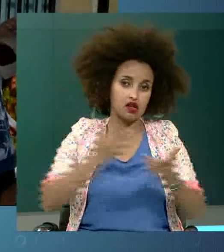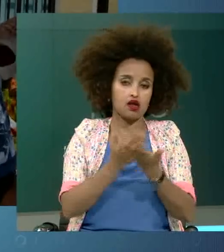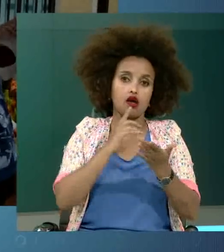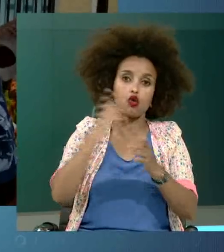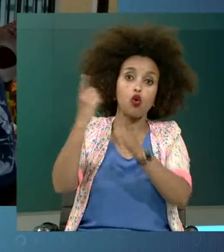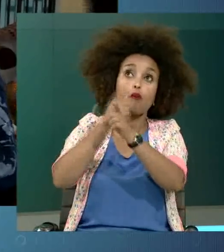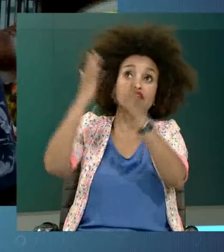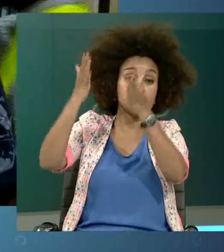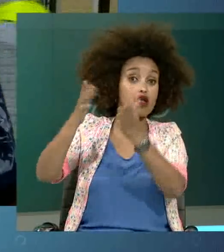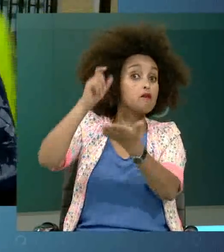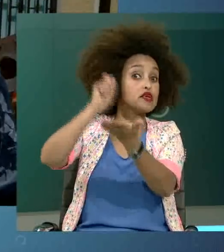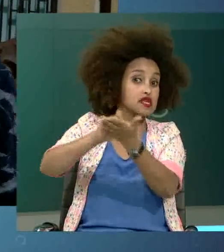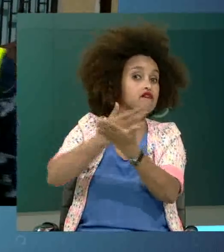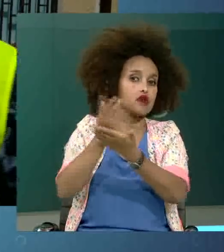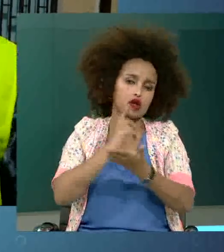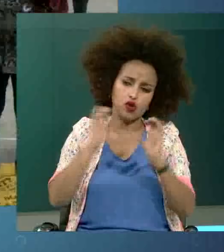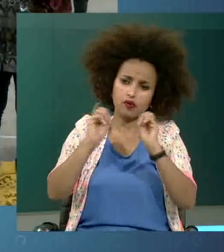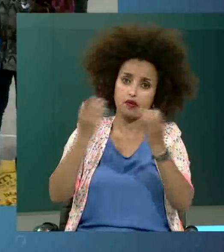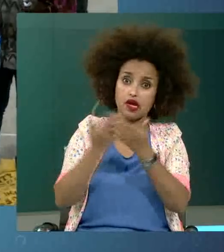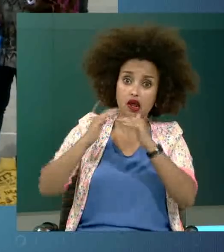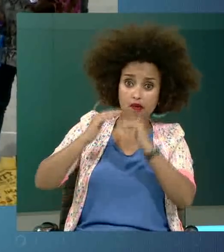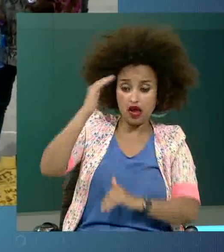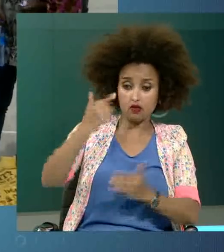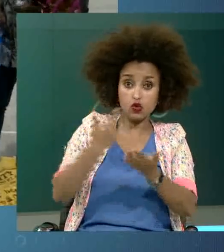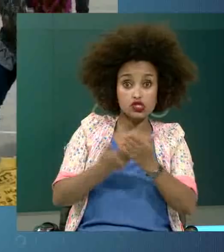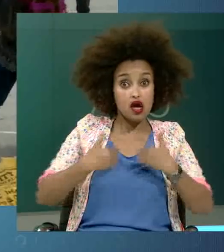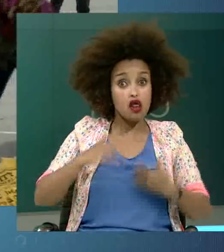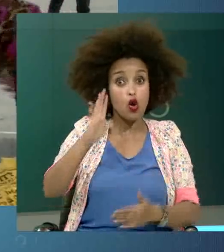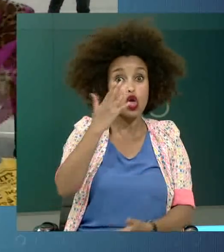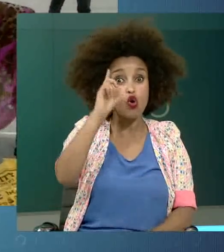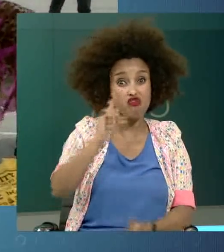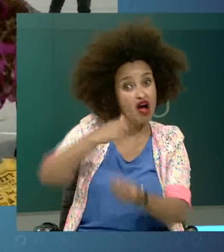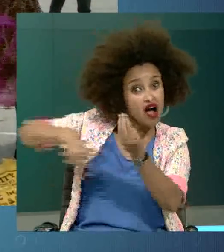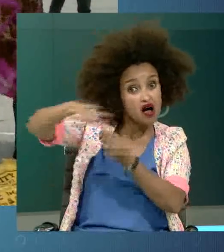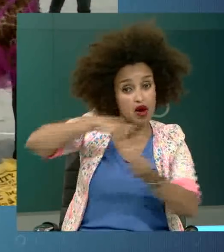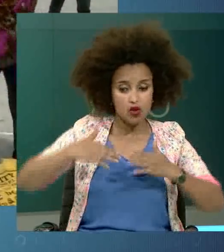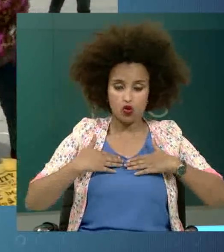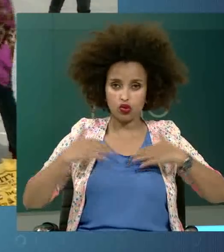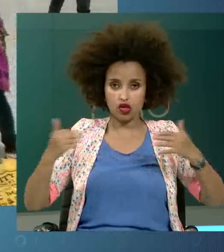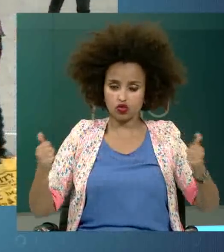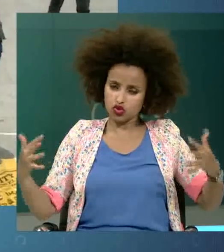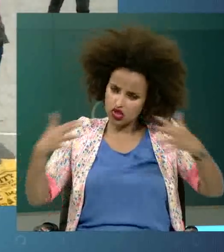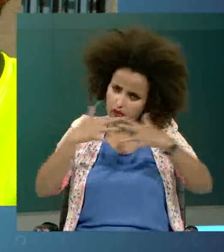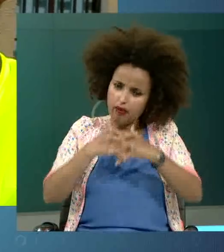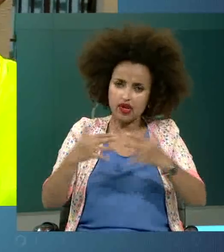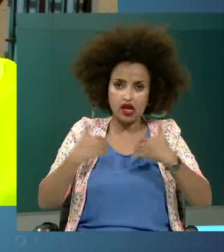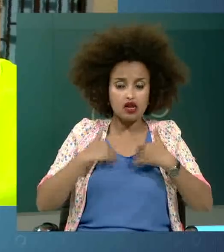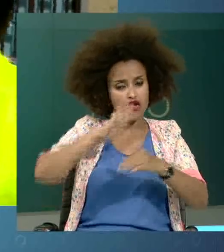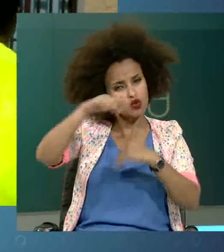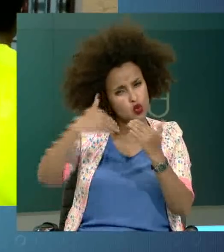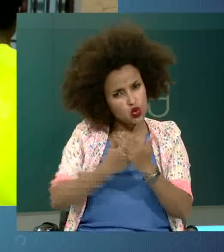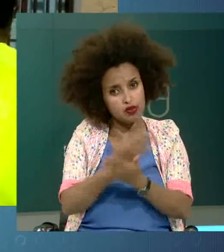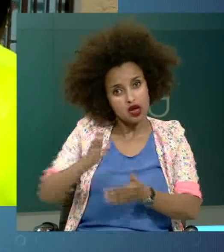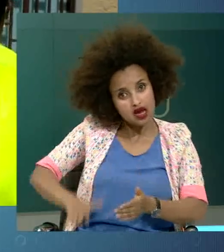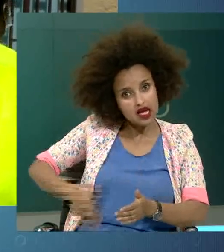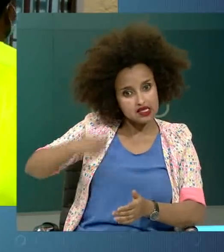የሚጻፍልህ ነገር ነው ከምንም በላይ ደግሞ በጣም በቃ እዚህ ያለ ነው የጎፋ ወጣቶች ያው እንደምታዩት ነው የተባበረን ያለንንም ሁሉ ነገር